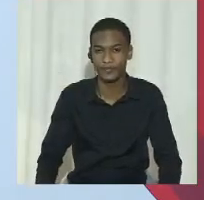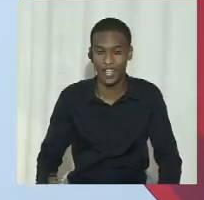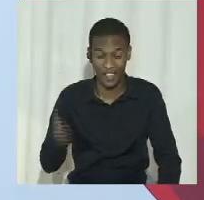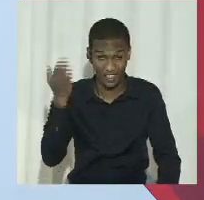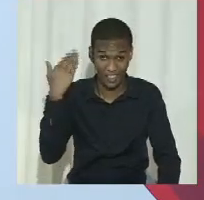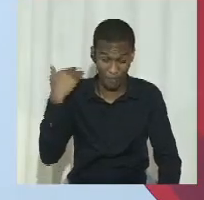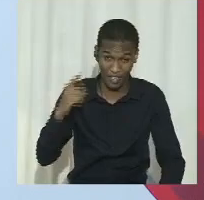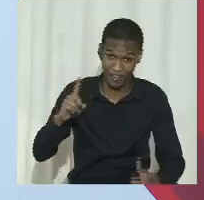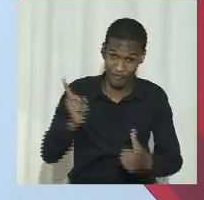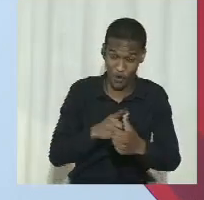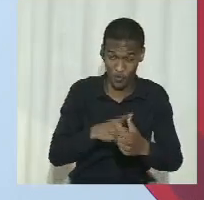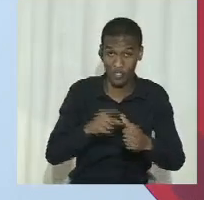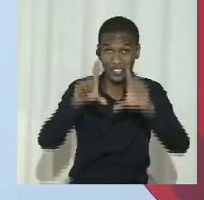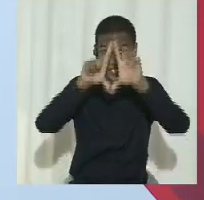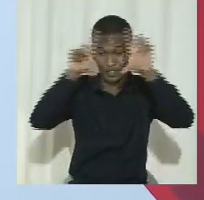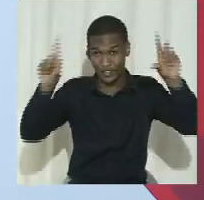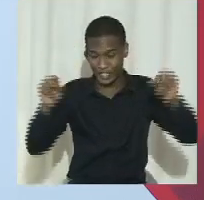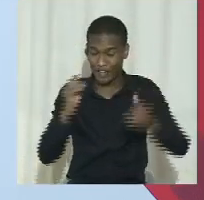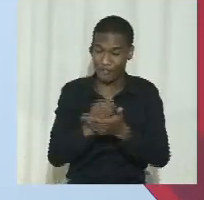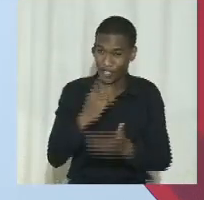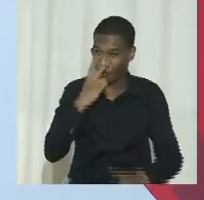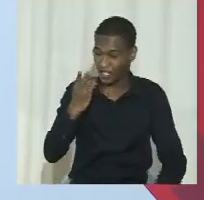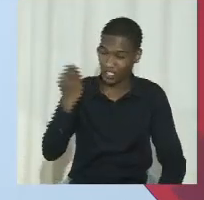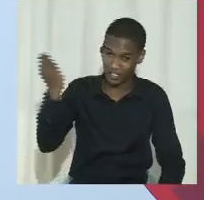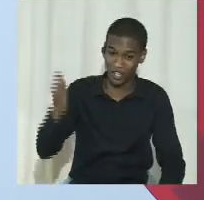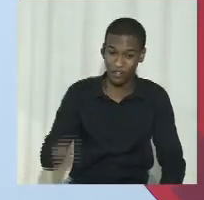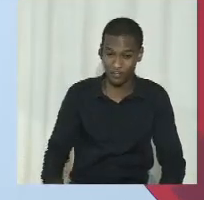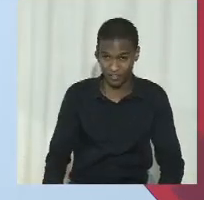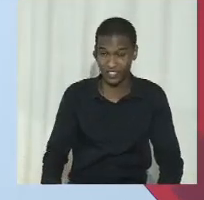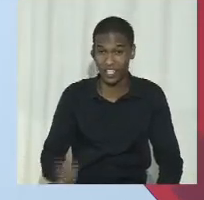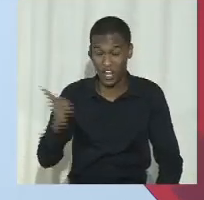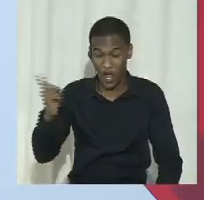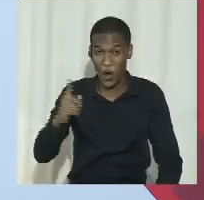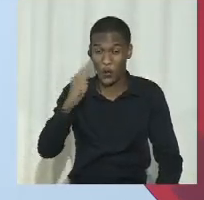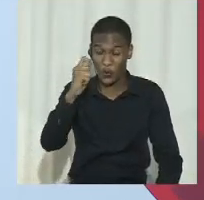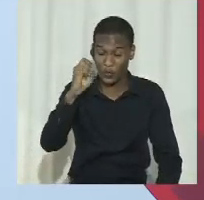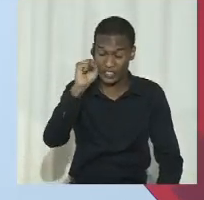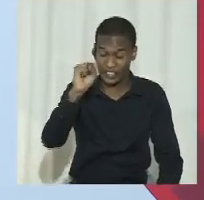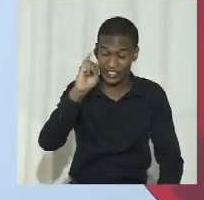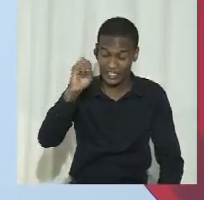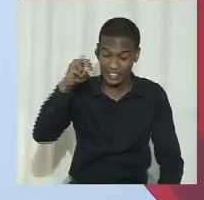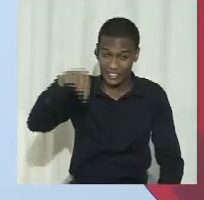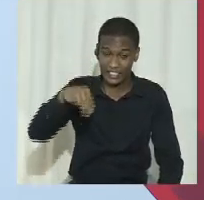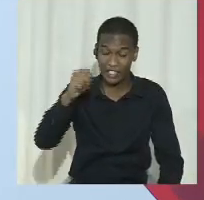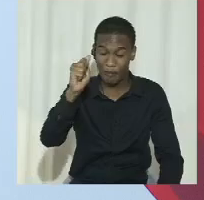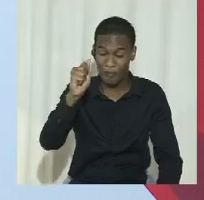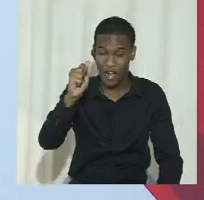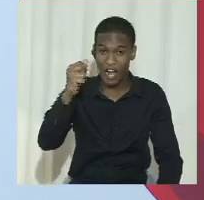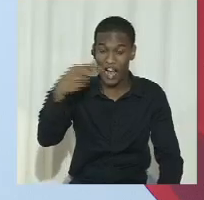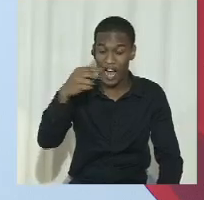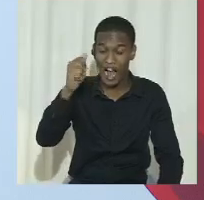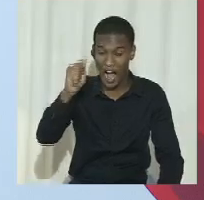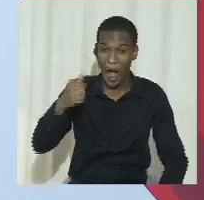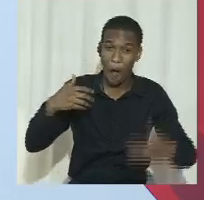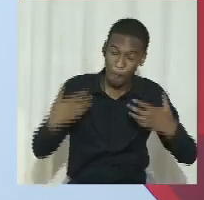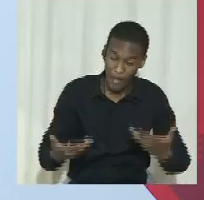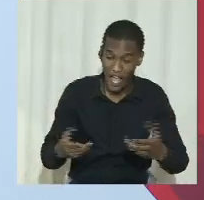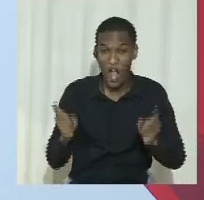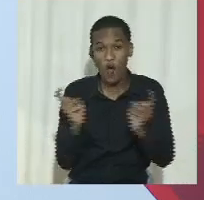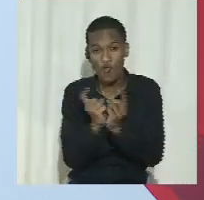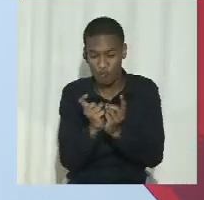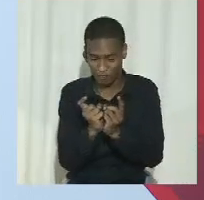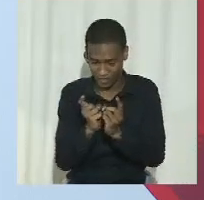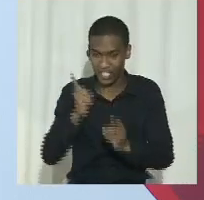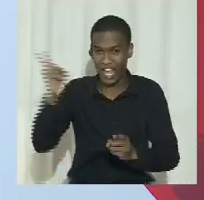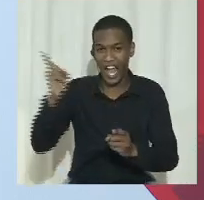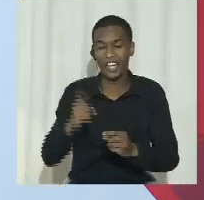tamin'ny lohatenim-baovao teo nampisahotaka ny mponin'ny Tsimabe Omby faharoa komina Ambohimandry distrika ny arivony mamy ny